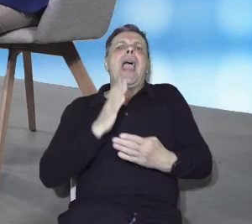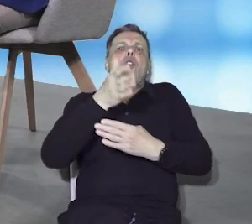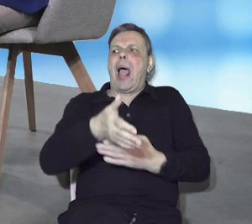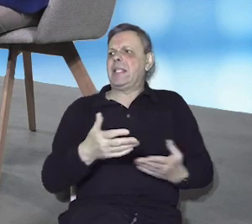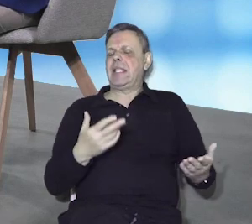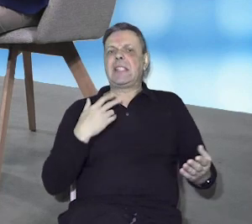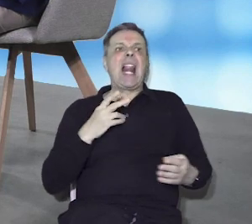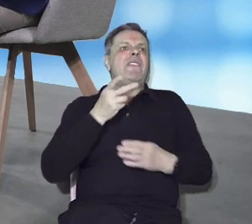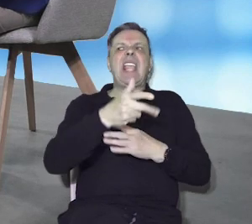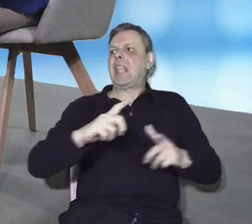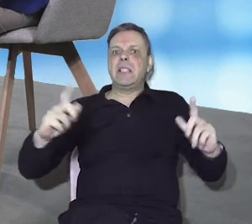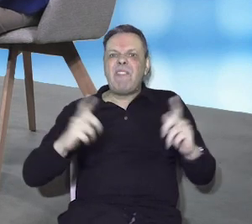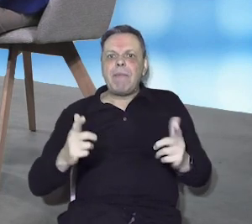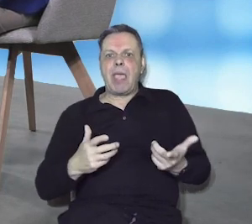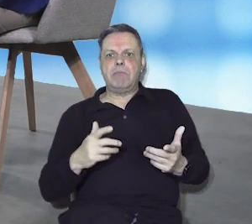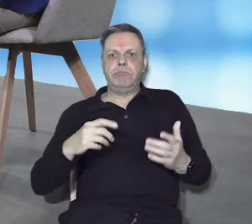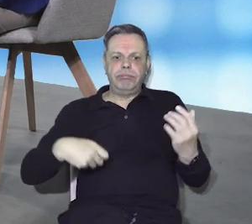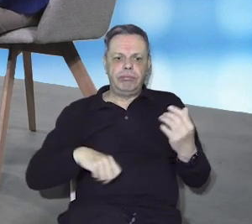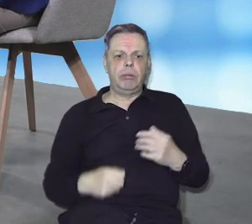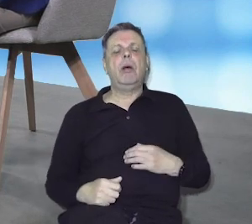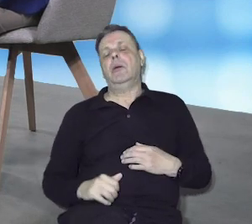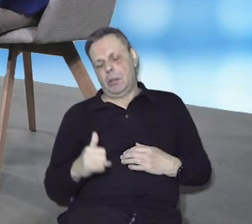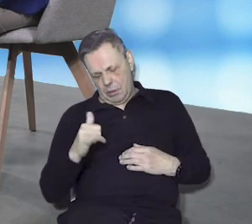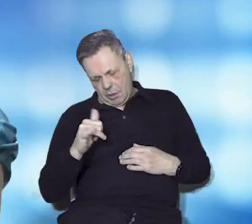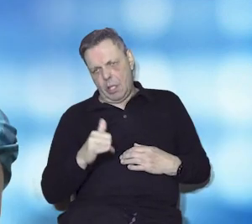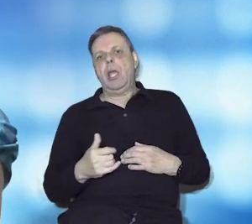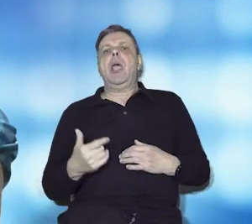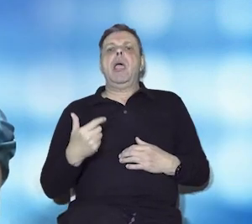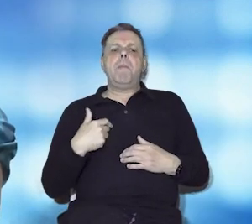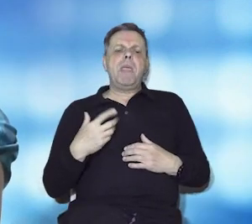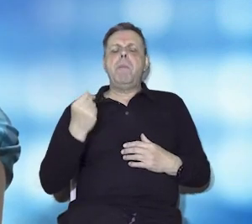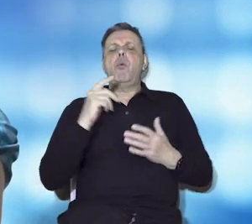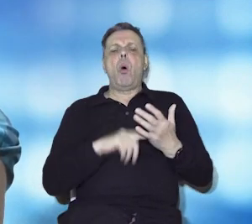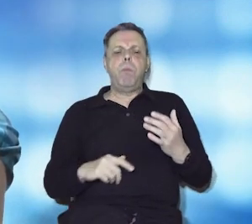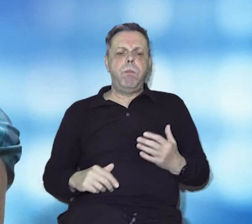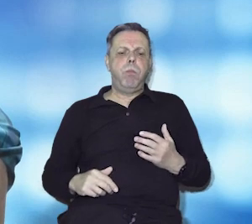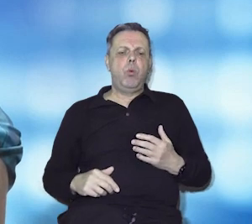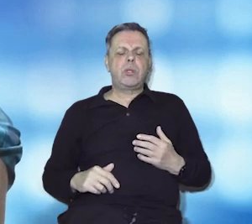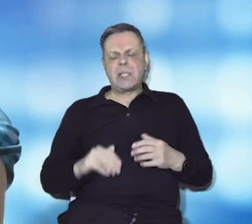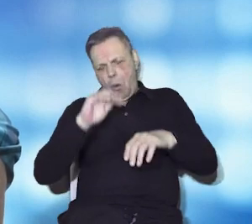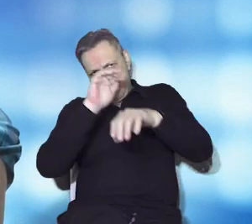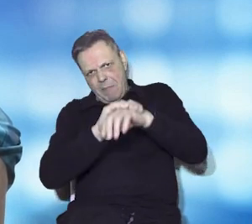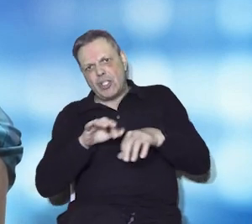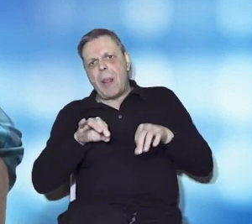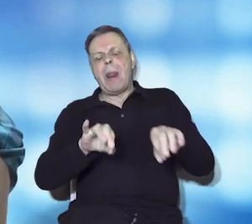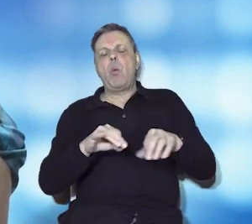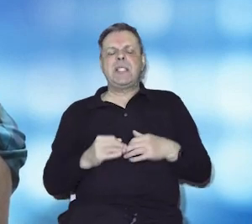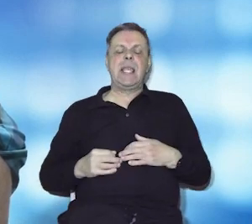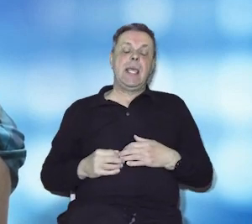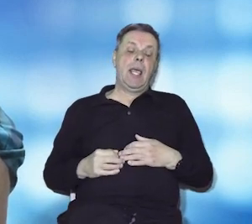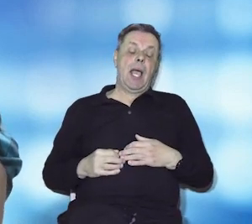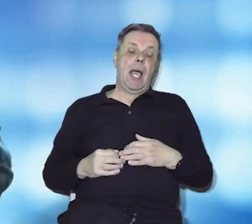odete li na neke svadbe svirati? Da, svakako. Znači, mi često bivamo zabaženi ovako na ulici, ali